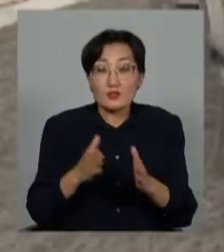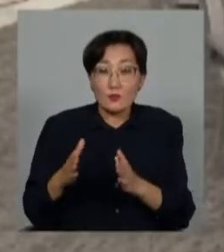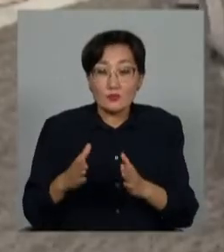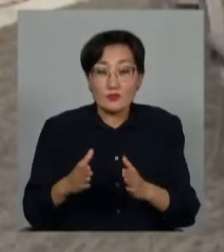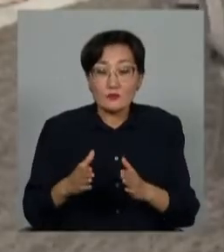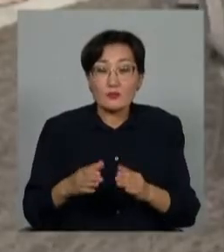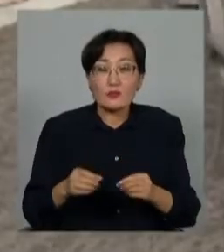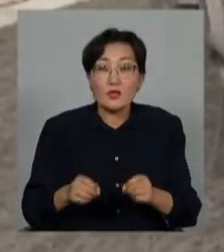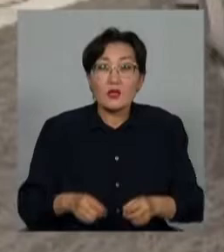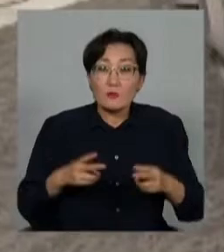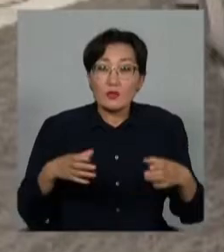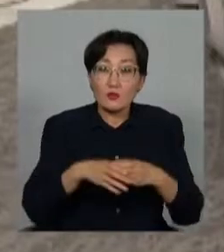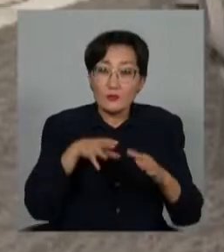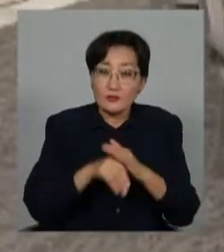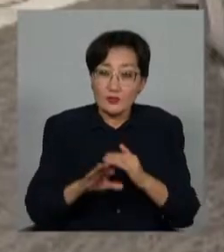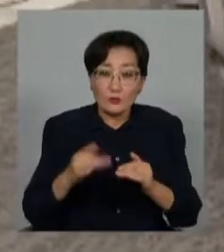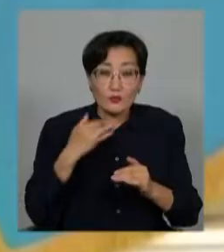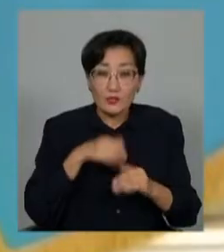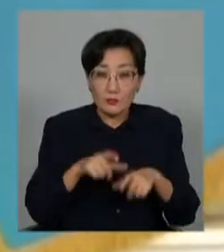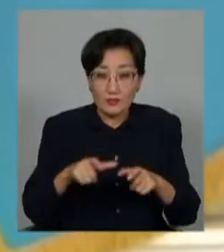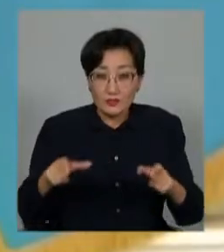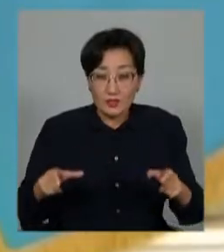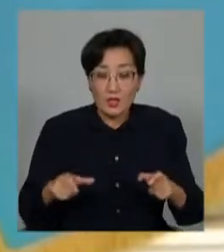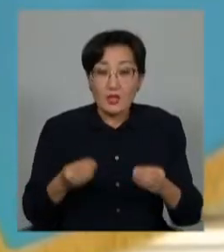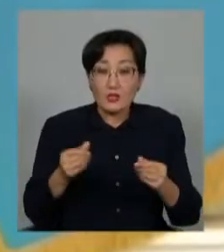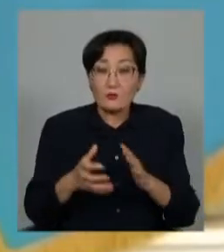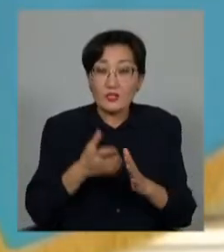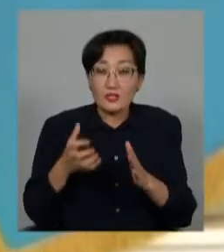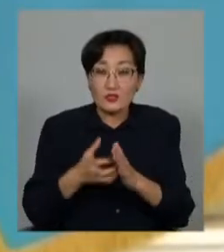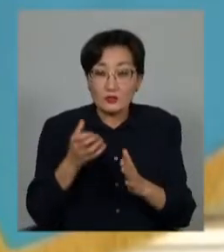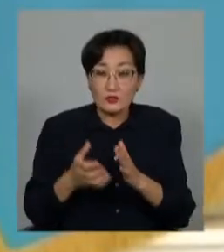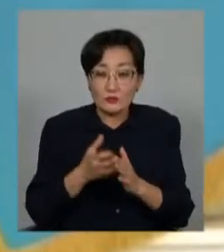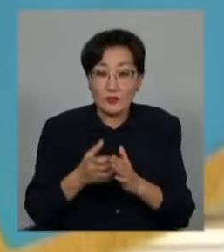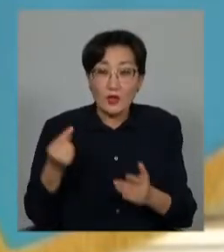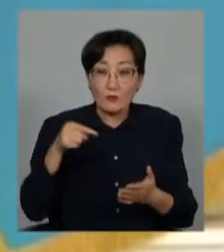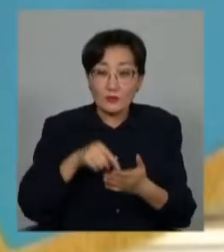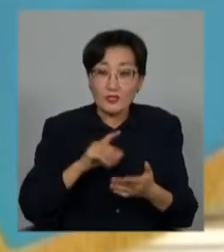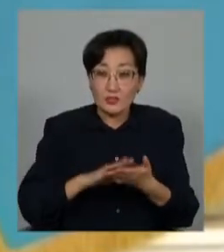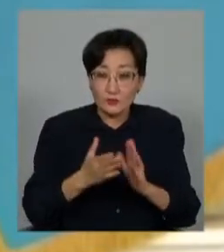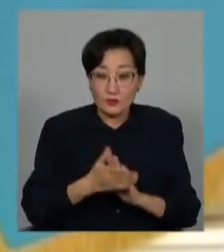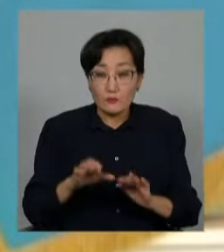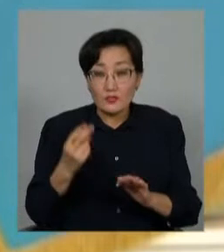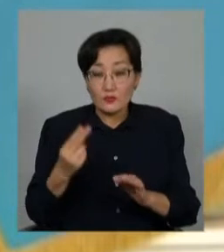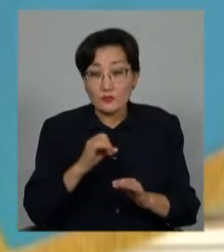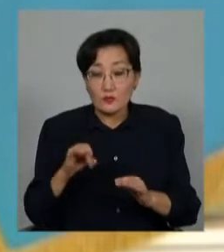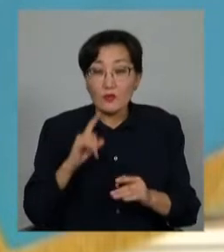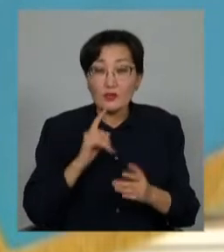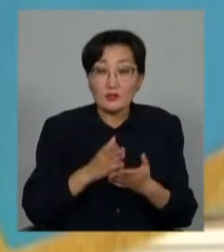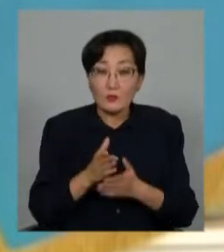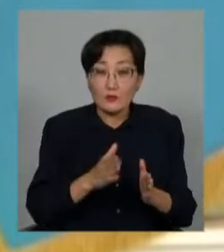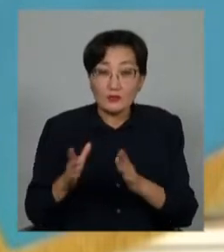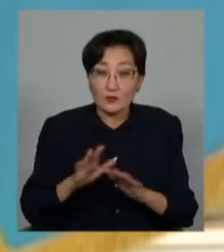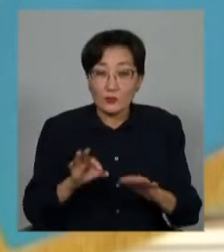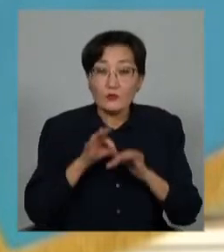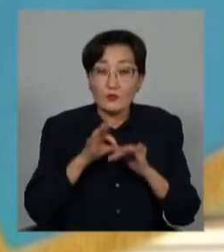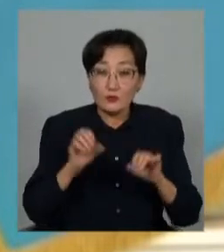төтеген тәуекел қатерде ғана емес, бұл көптеген азаматтарымыздың қаржы тапшылығымен бетпе-бет келгенін білдіреді. Бұл әлеуметтік және саяси тұрақсыздыққа